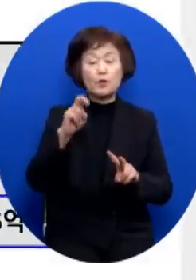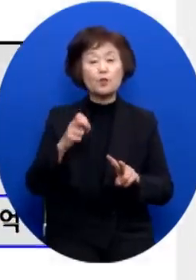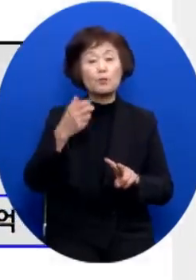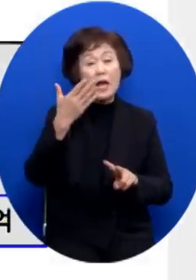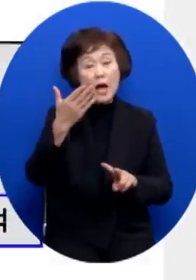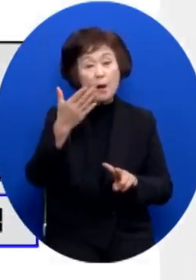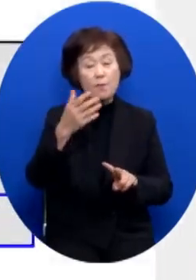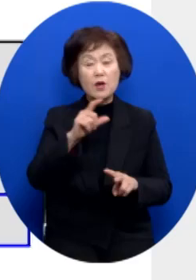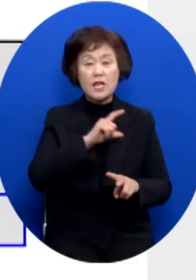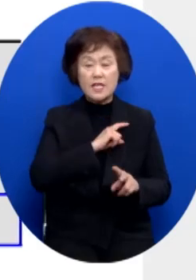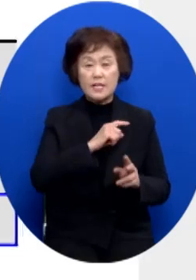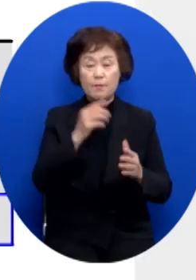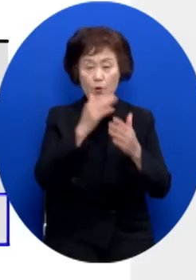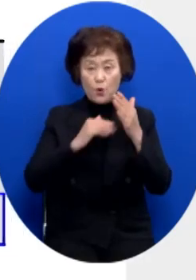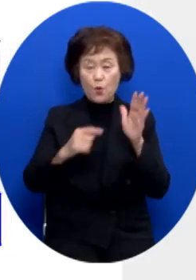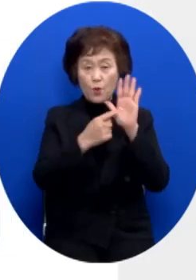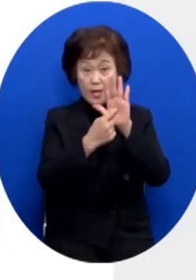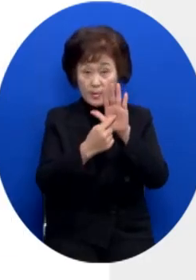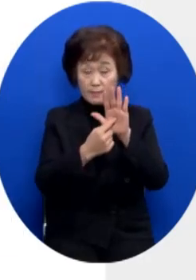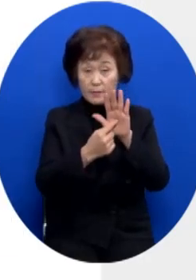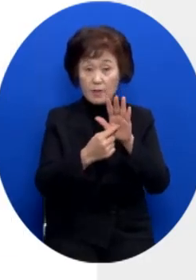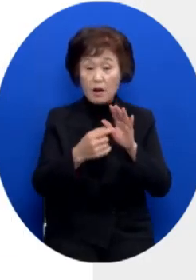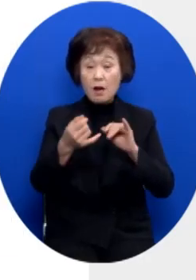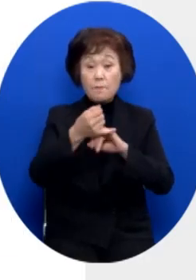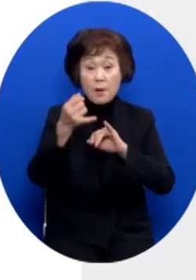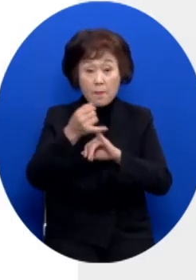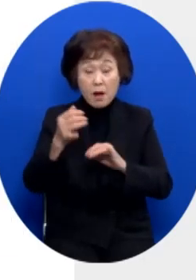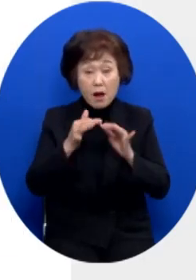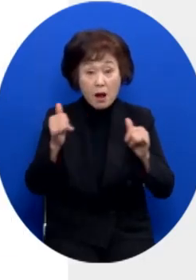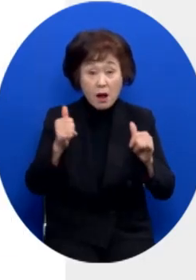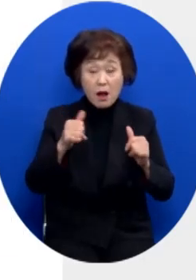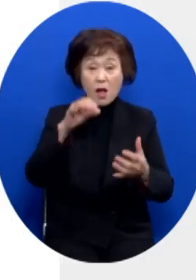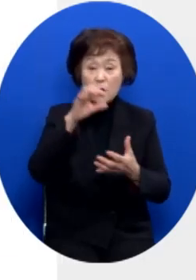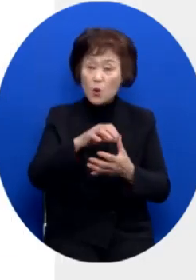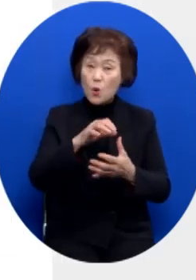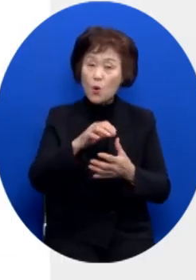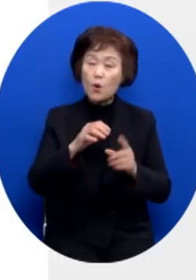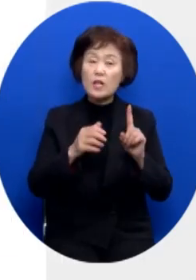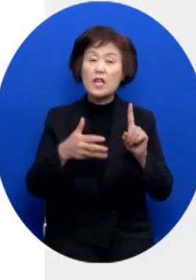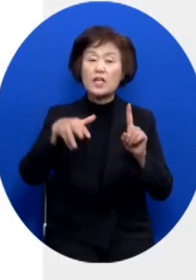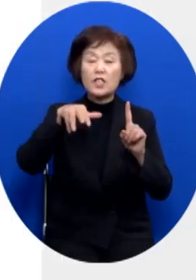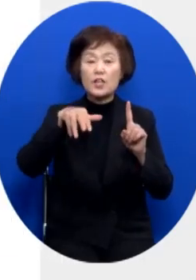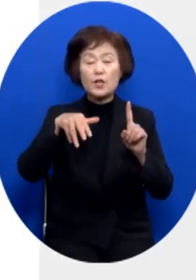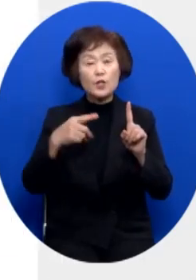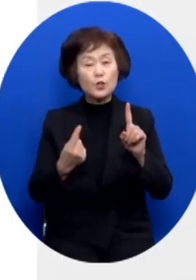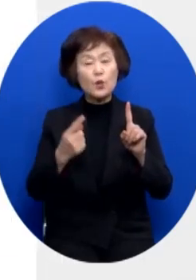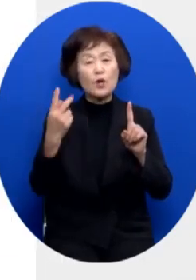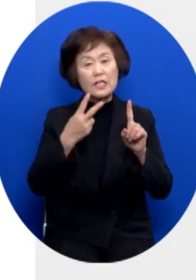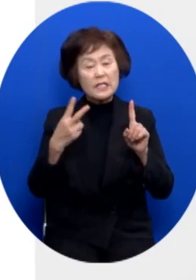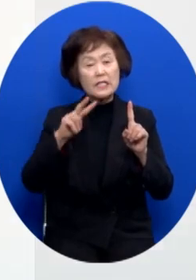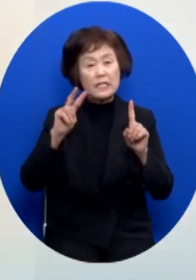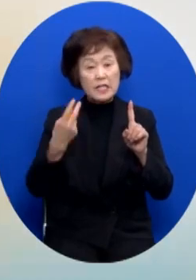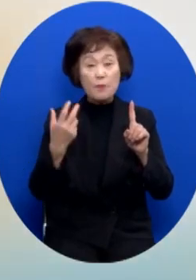명단을 공개했습니다. 공개된 체납자들의 총 체납액은 약 1조 2,500억 원으로